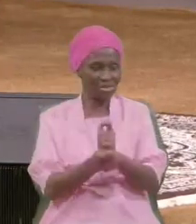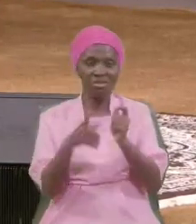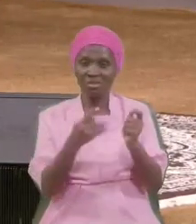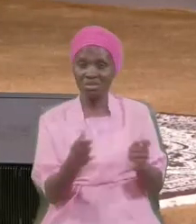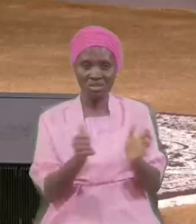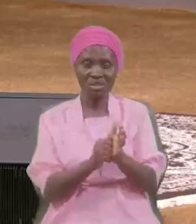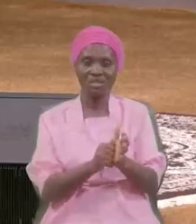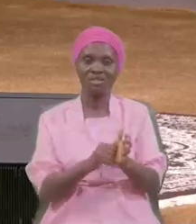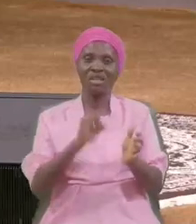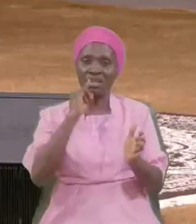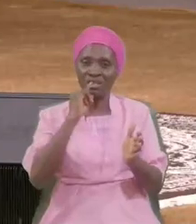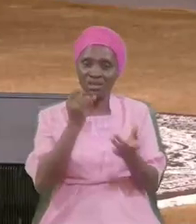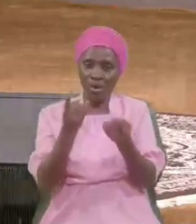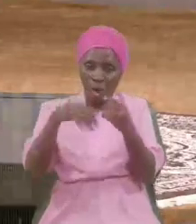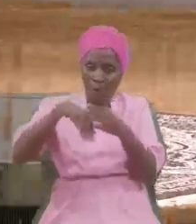mes lèvres.